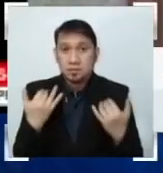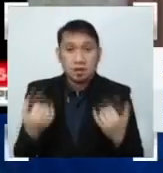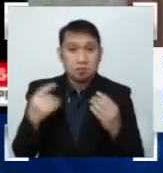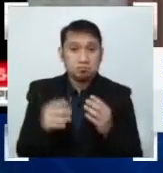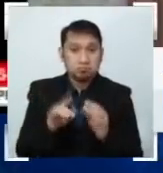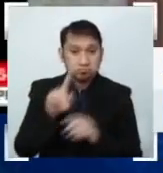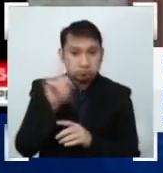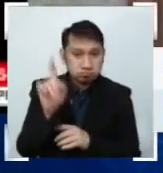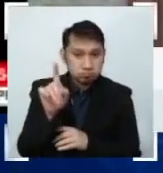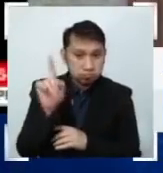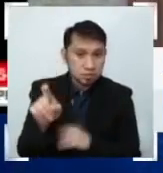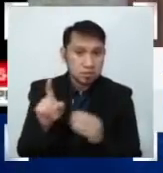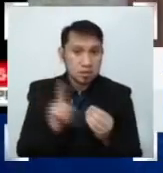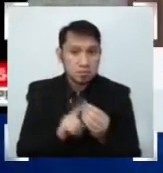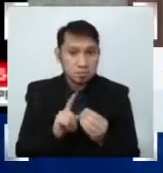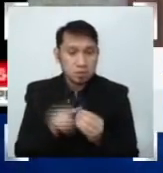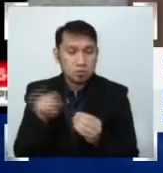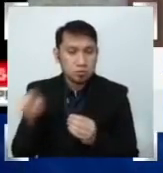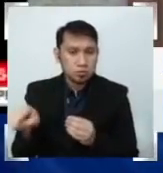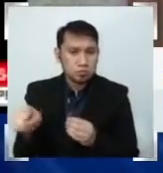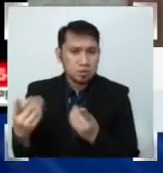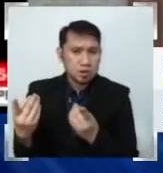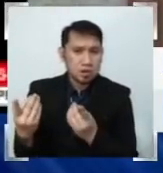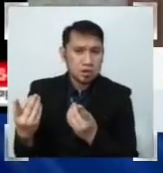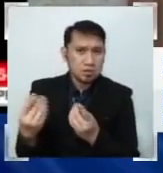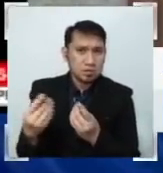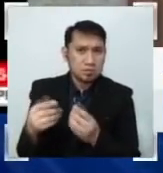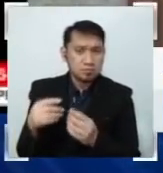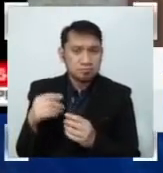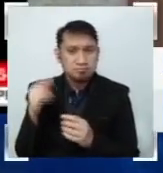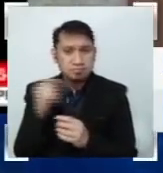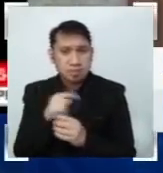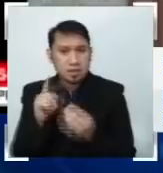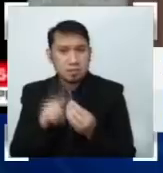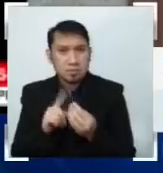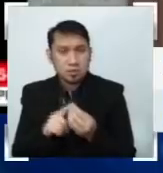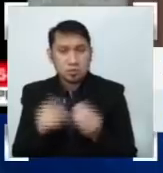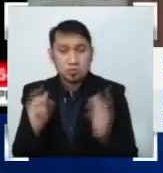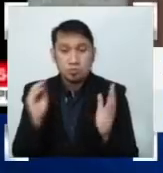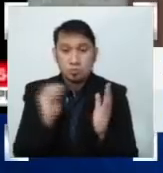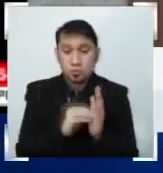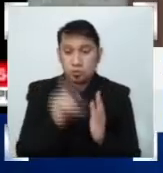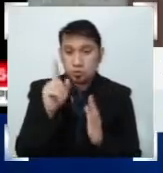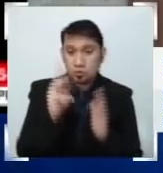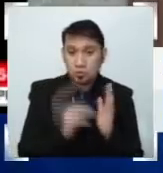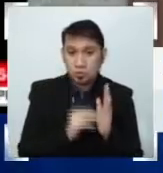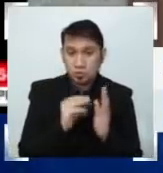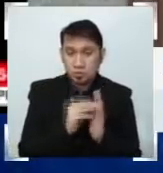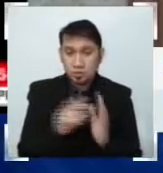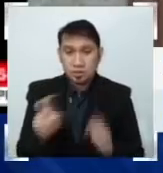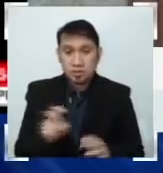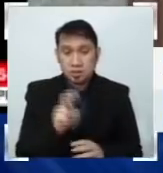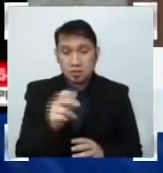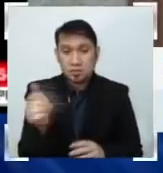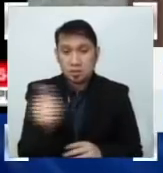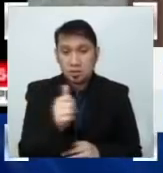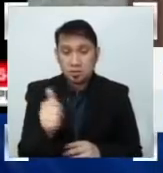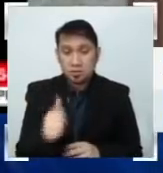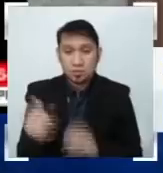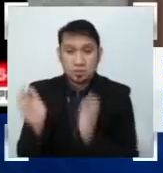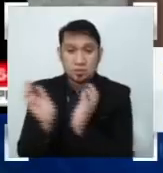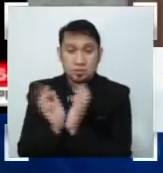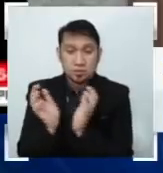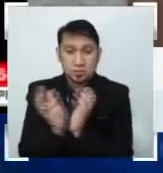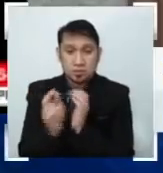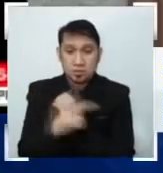tangka-umanong pagtatakip ng ahensya sa inireklamong paglalagay ng 1,000,000 pisong halaga ng travel allowance ng mga taga-DSWD Region